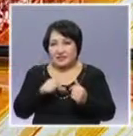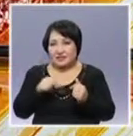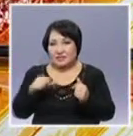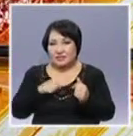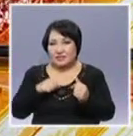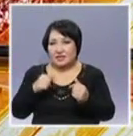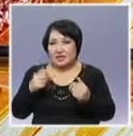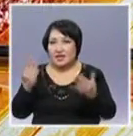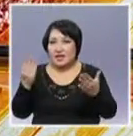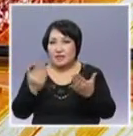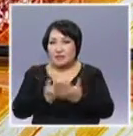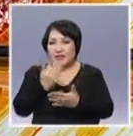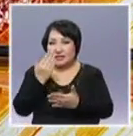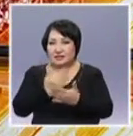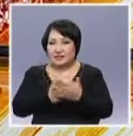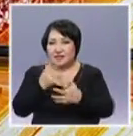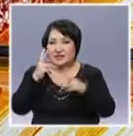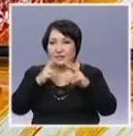перерассмотрены